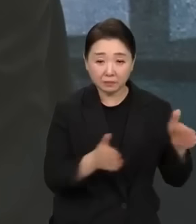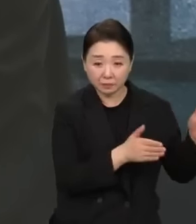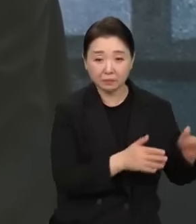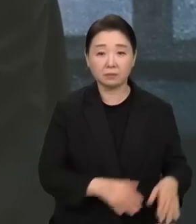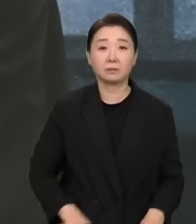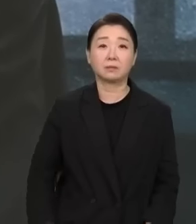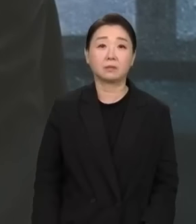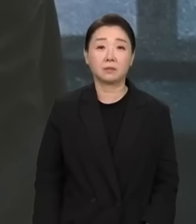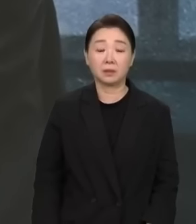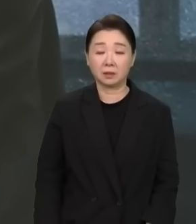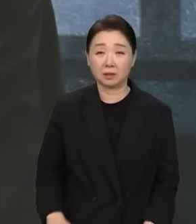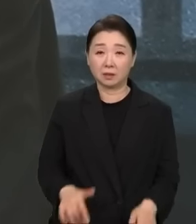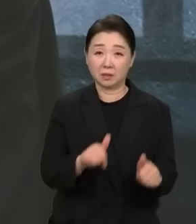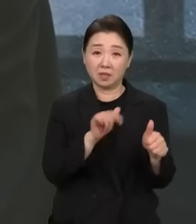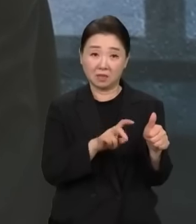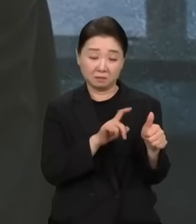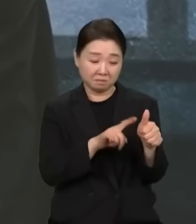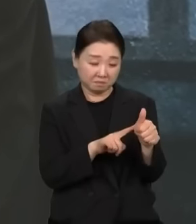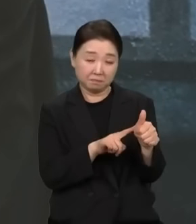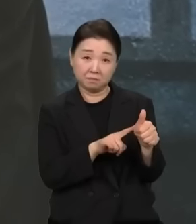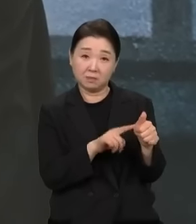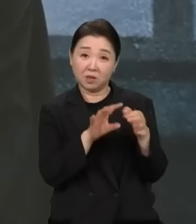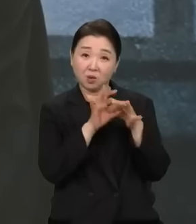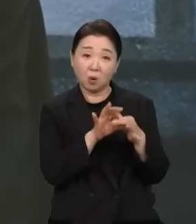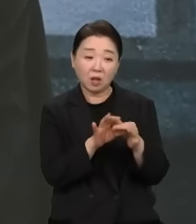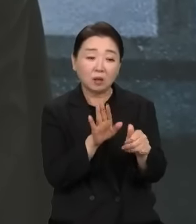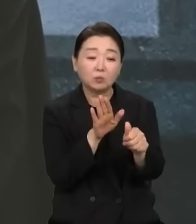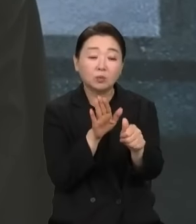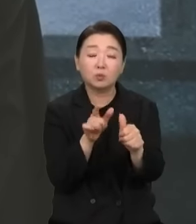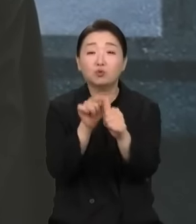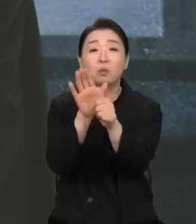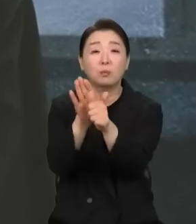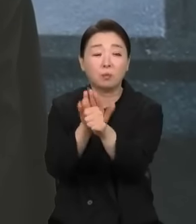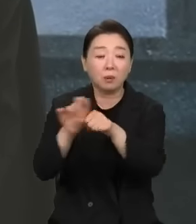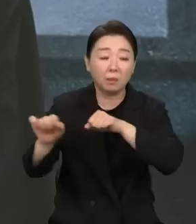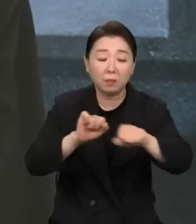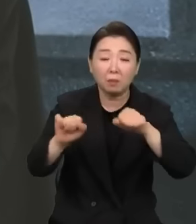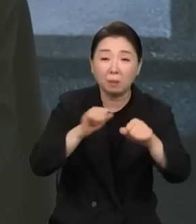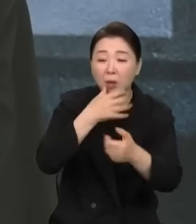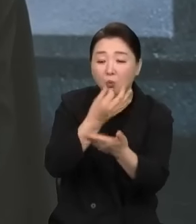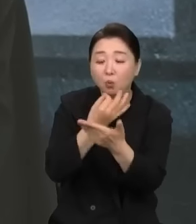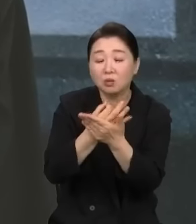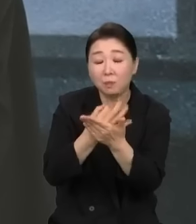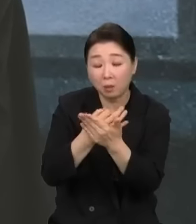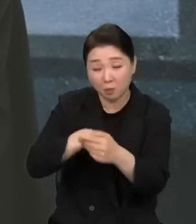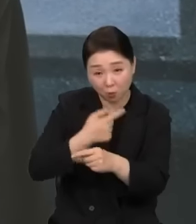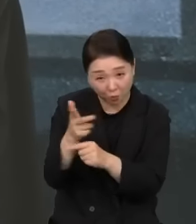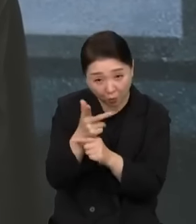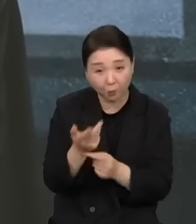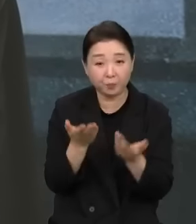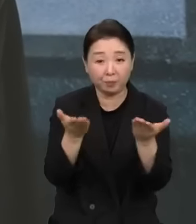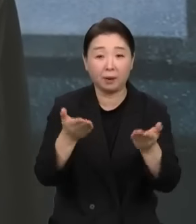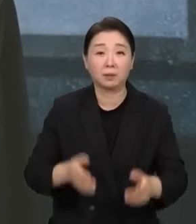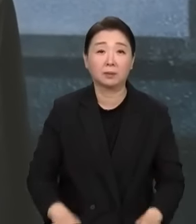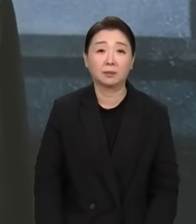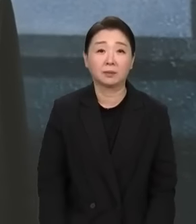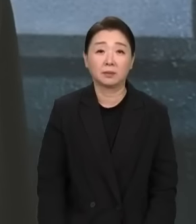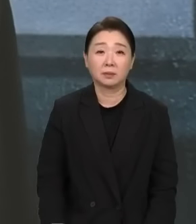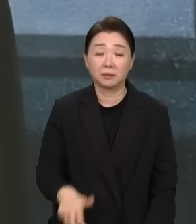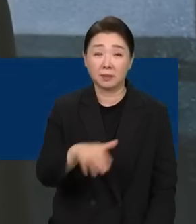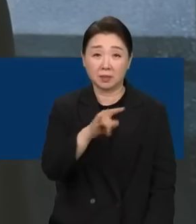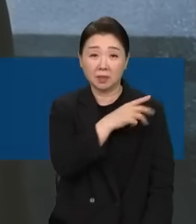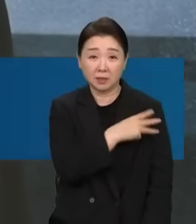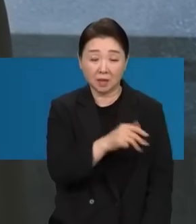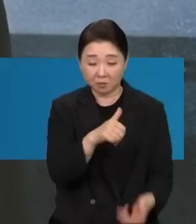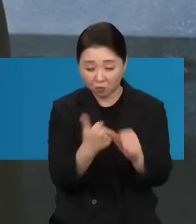지금부터는 임성근 전 사단장을 둘러싼 구명로비 의혹에 담긴 녹취파일 단독 보도 이어가겠습니다. 저희가